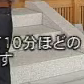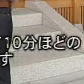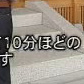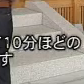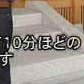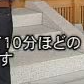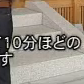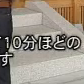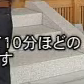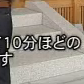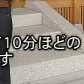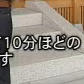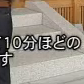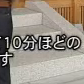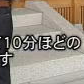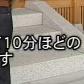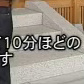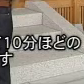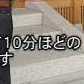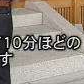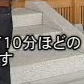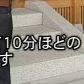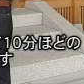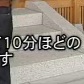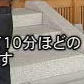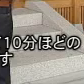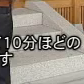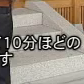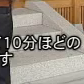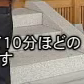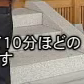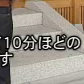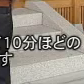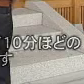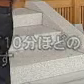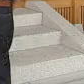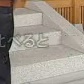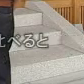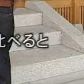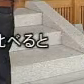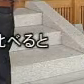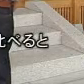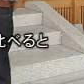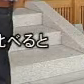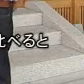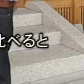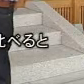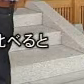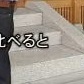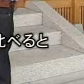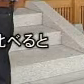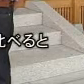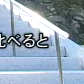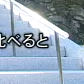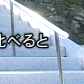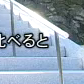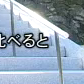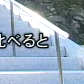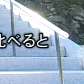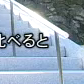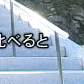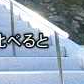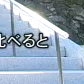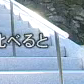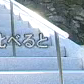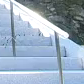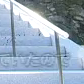京光寺から歩いて10分ほどのところにあります覚林寺です。この覚林寺、京光寺と比べると新しい